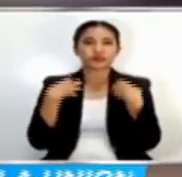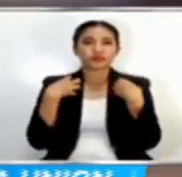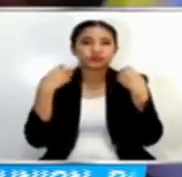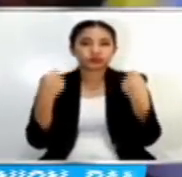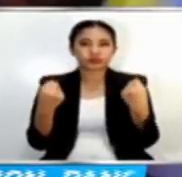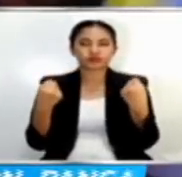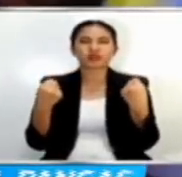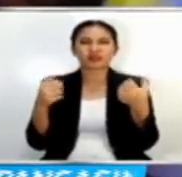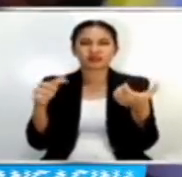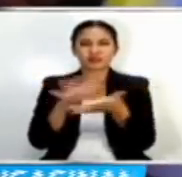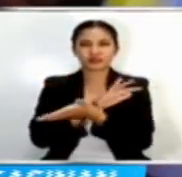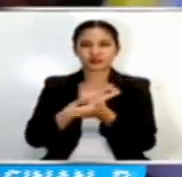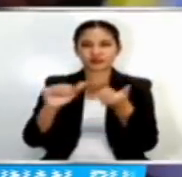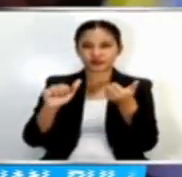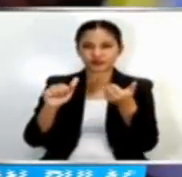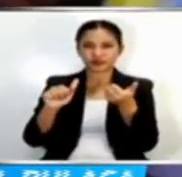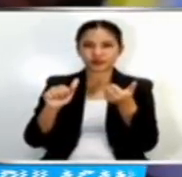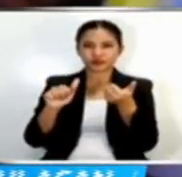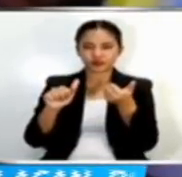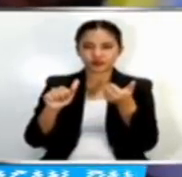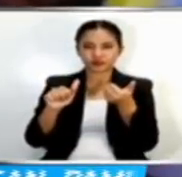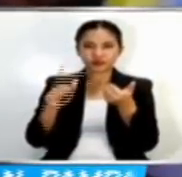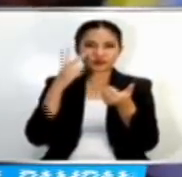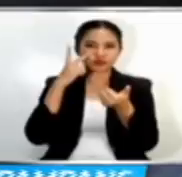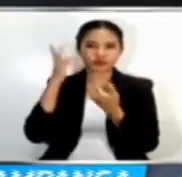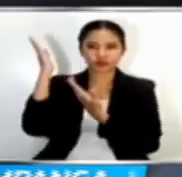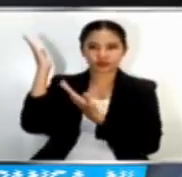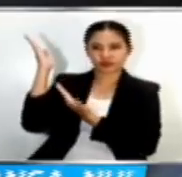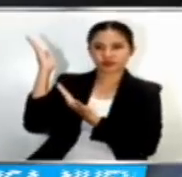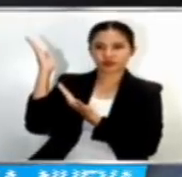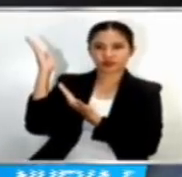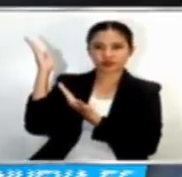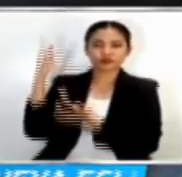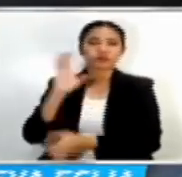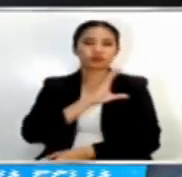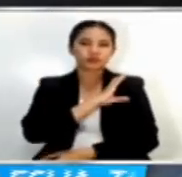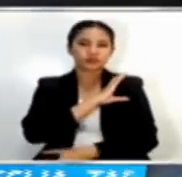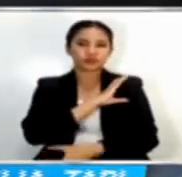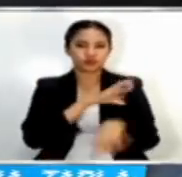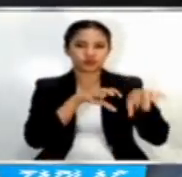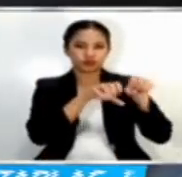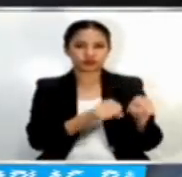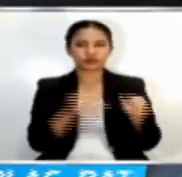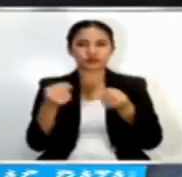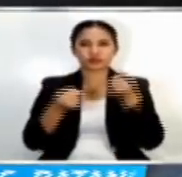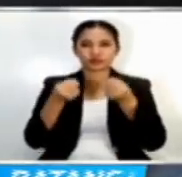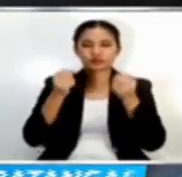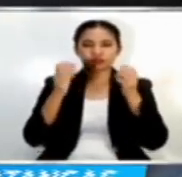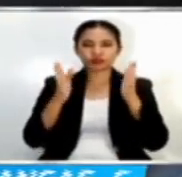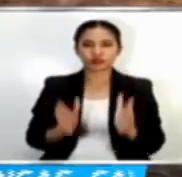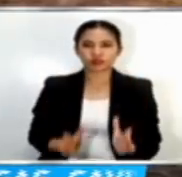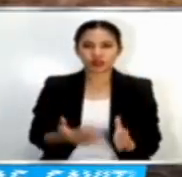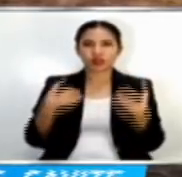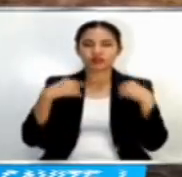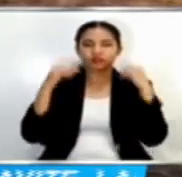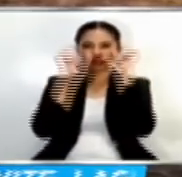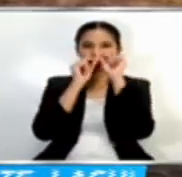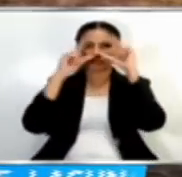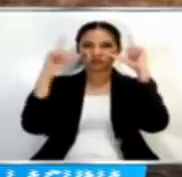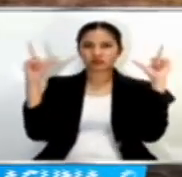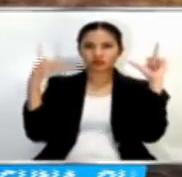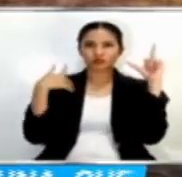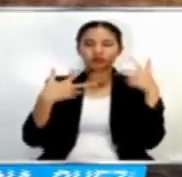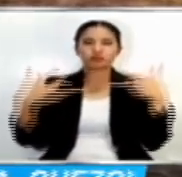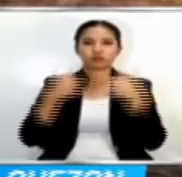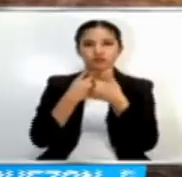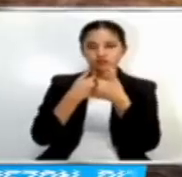bahagi ng trailer truck. Nasa kustudiya na ng mga pulis ang trailer truck driver na sinabing nagulat na lang siya nang sumalpok ang pickup.